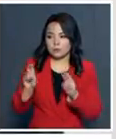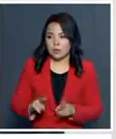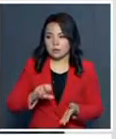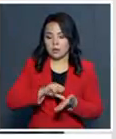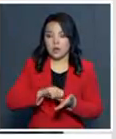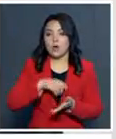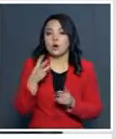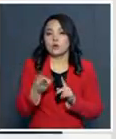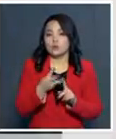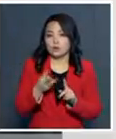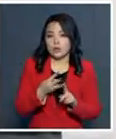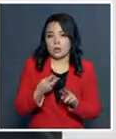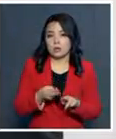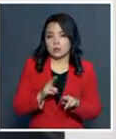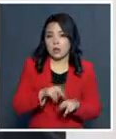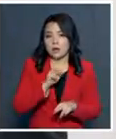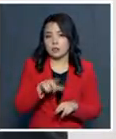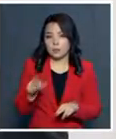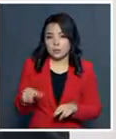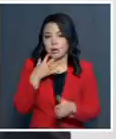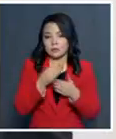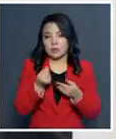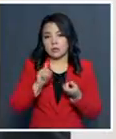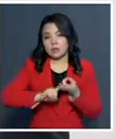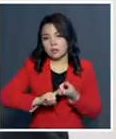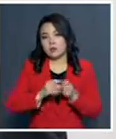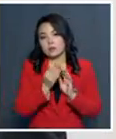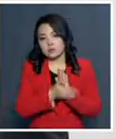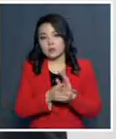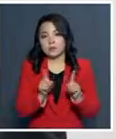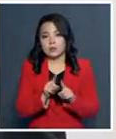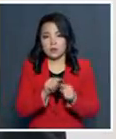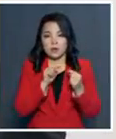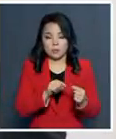Үшінші жаңағы азаматтардың сыбайлас жемқорлық қарсы мәдениетін қалыптастыру.